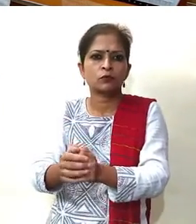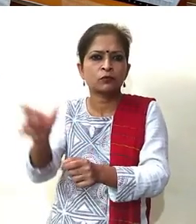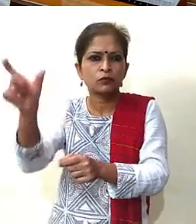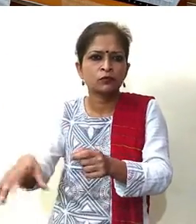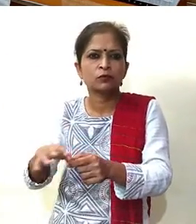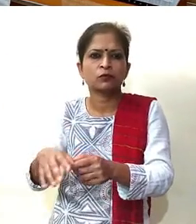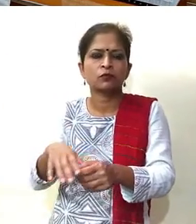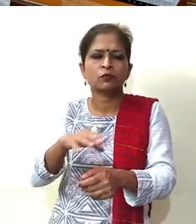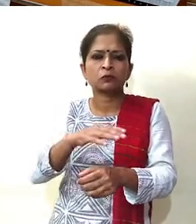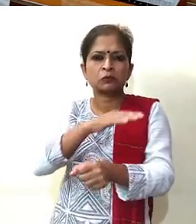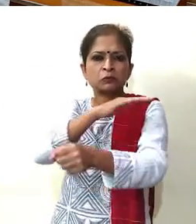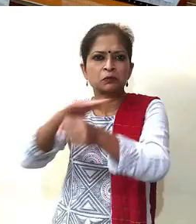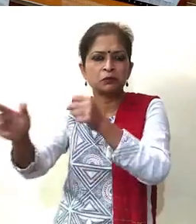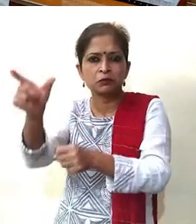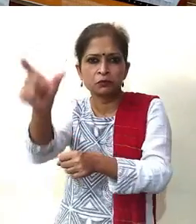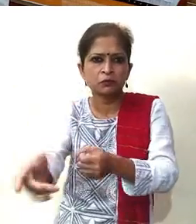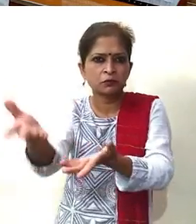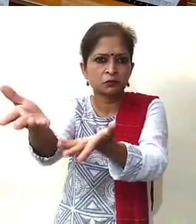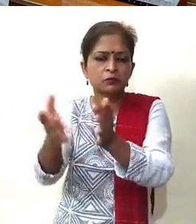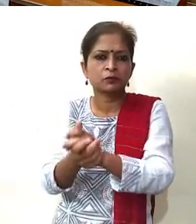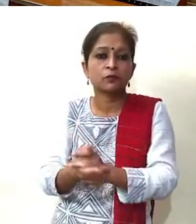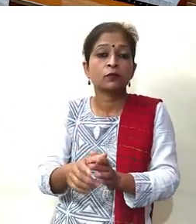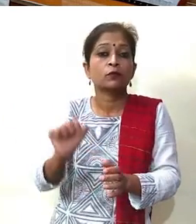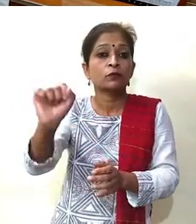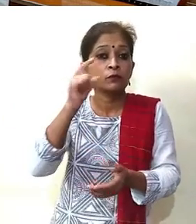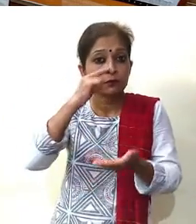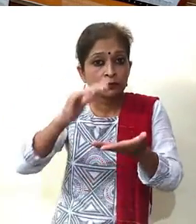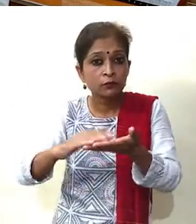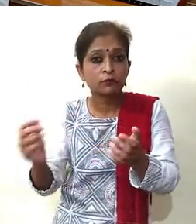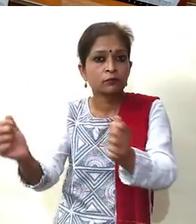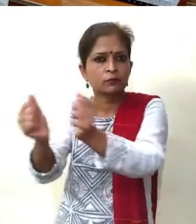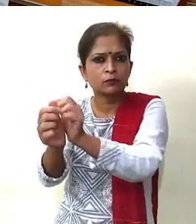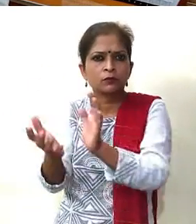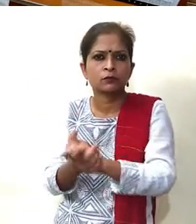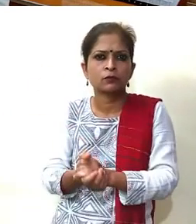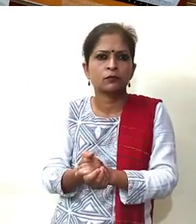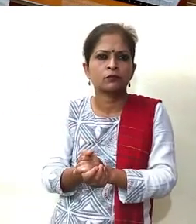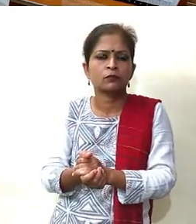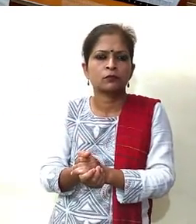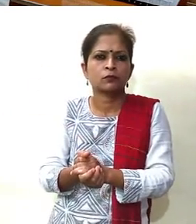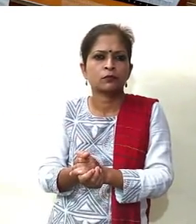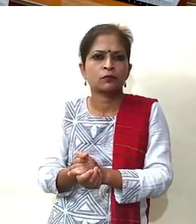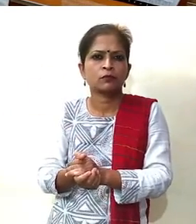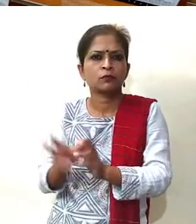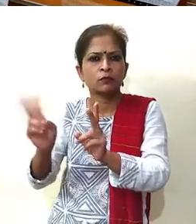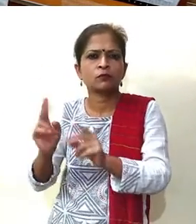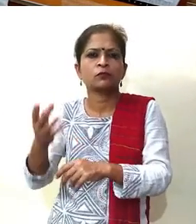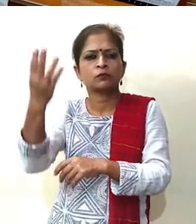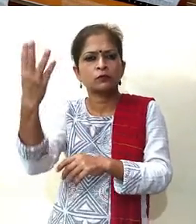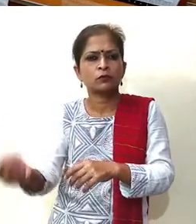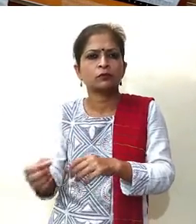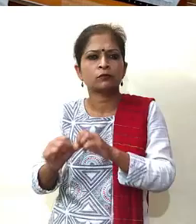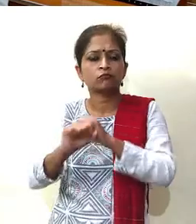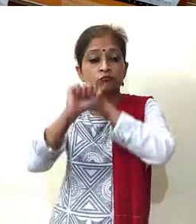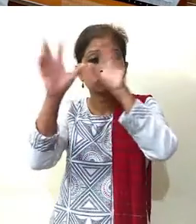गर्दन काटने वाला जो है, वो अपनी पत्नी के साथ बिल्कुल आ रहा था। रात भर जगा